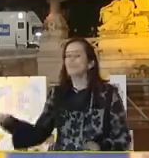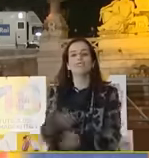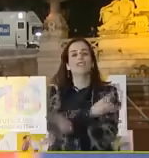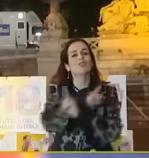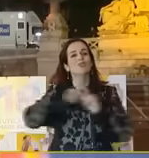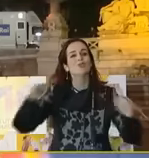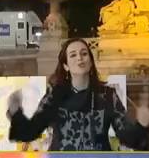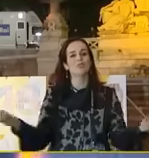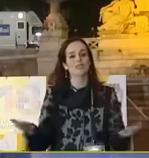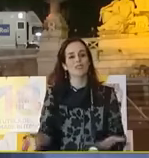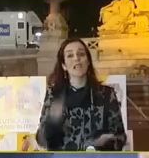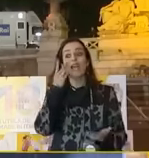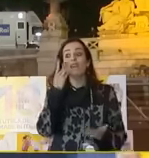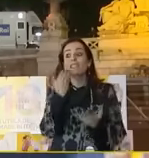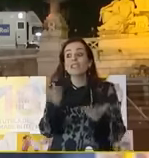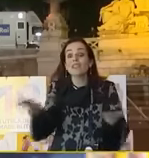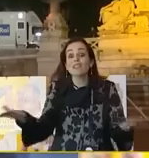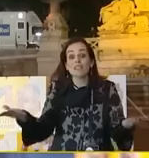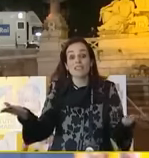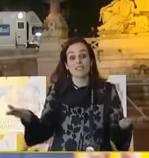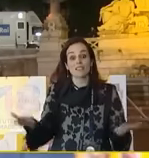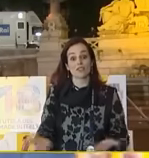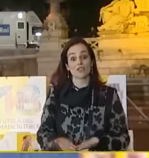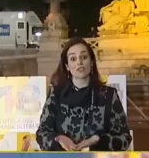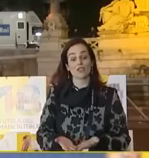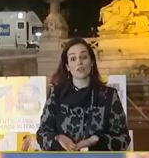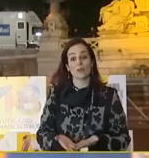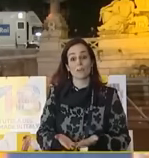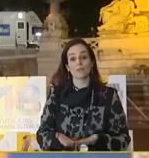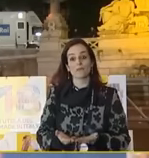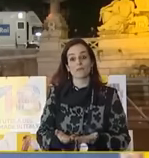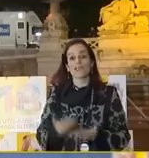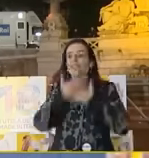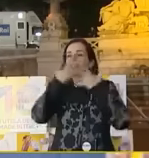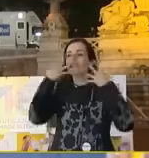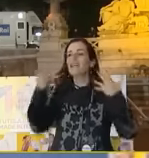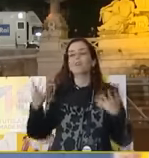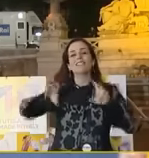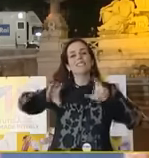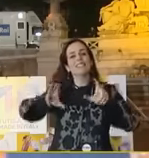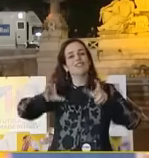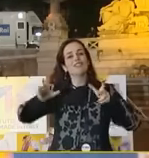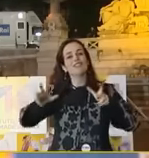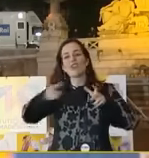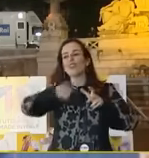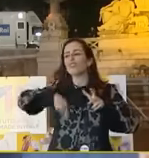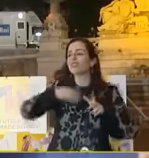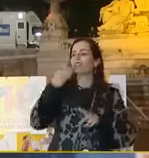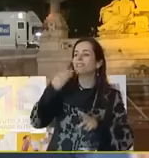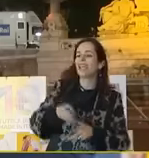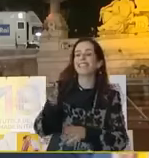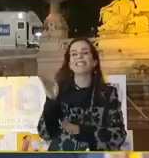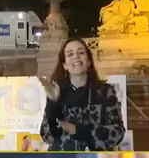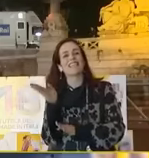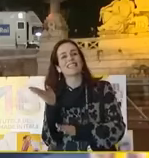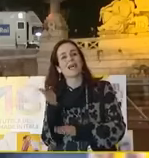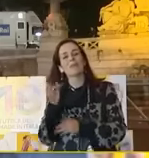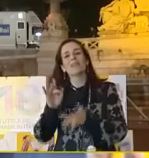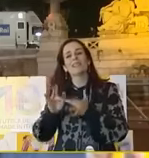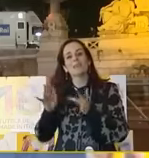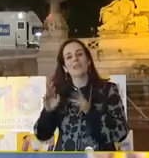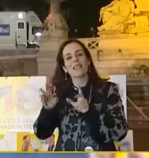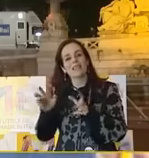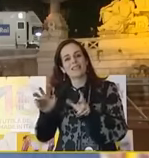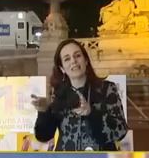il trattamento alle volte che abbiamo avuto nelle televisioni e ci siamo andati, i trattamenti mediatici.